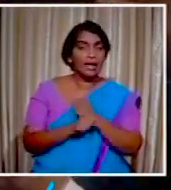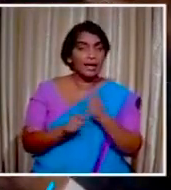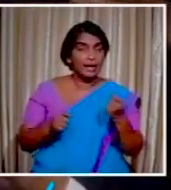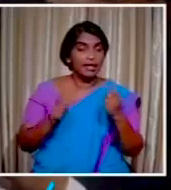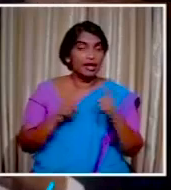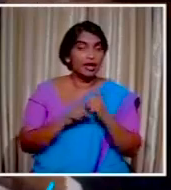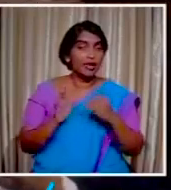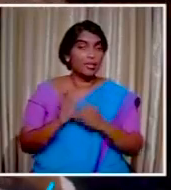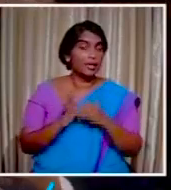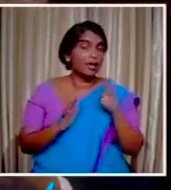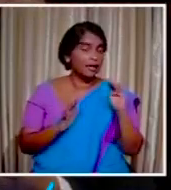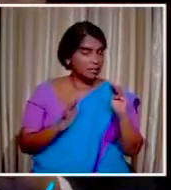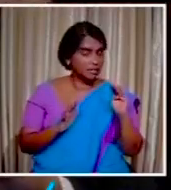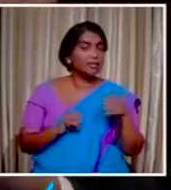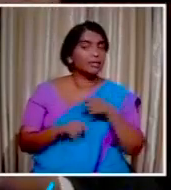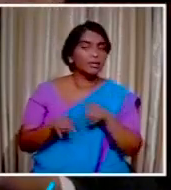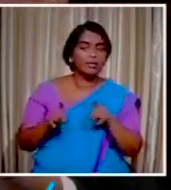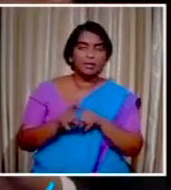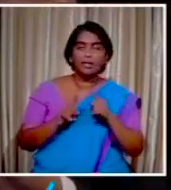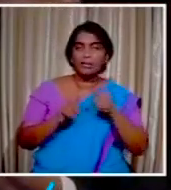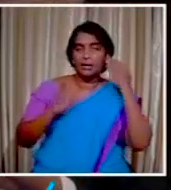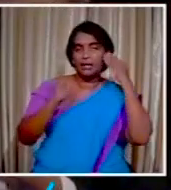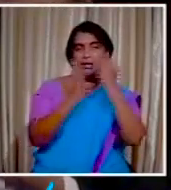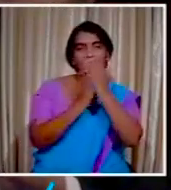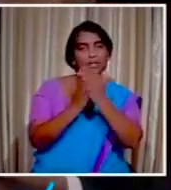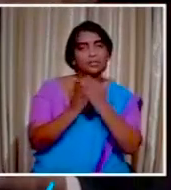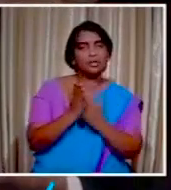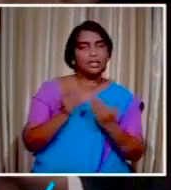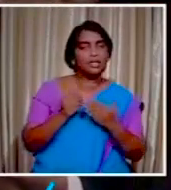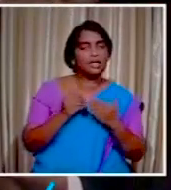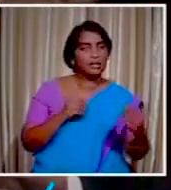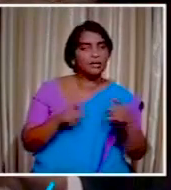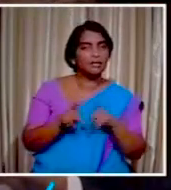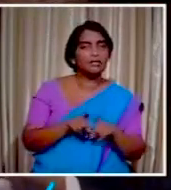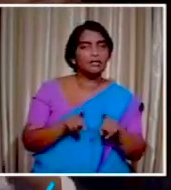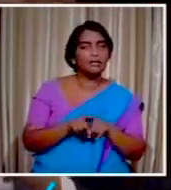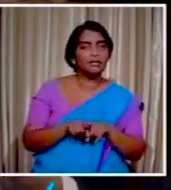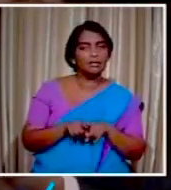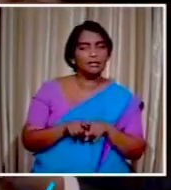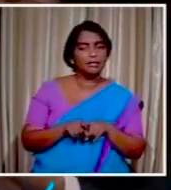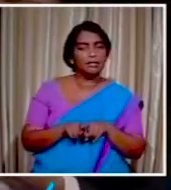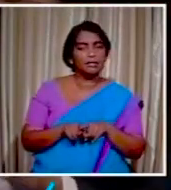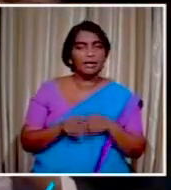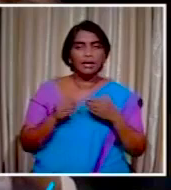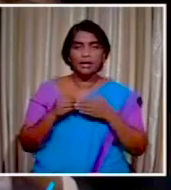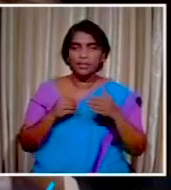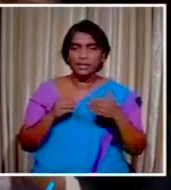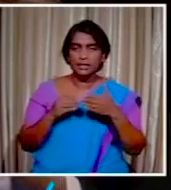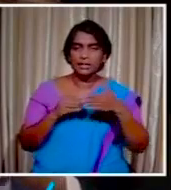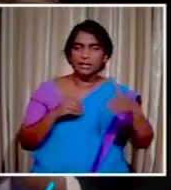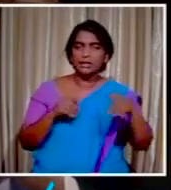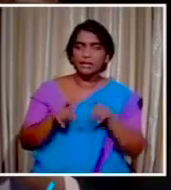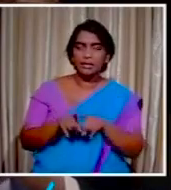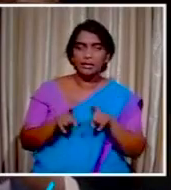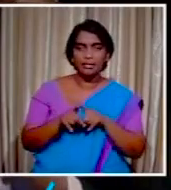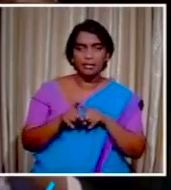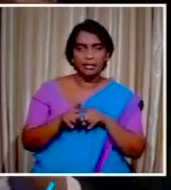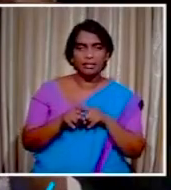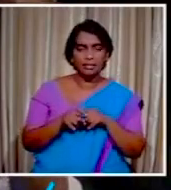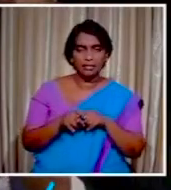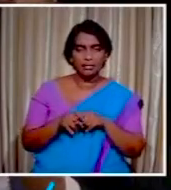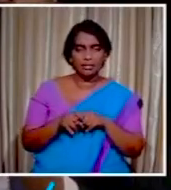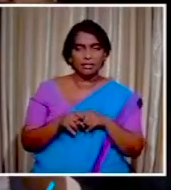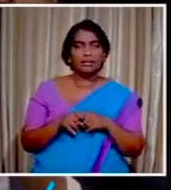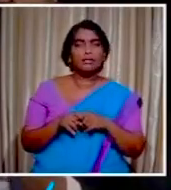40ක් වෙන් කරන්න ඕන. ඉතින් මේ සියල්ල කළමනාකරණය කිරීම අභියෝගයක් අද බවට පත් වෙලා තියෙනවා. සමහරවිට මම ඇවිල්ලා කිව්වම ඉන්ධන නැවක්